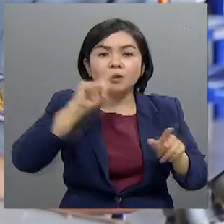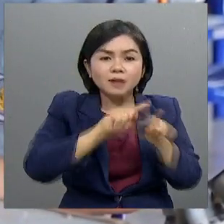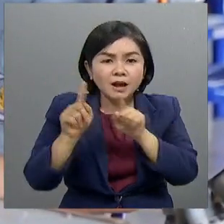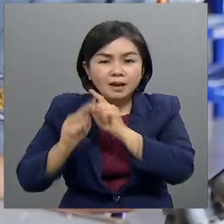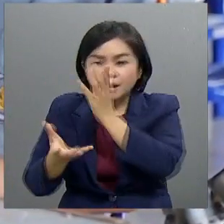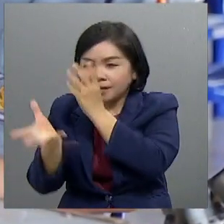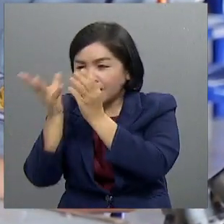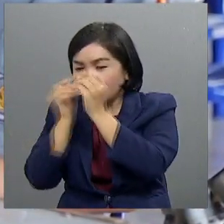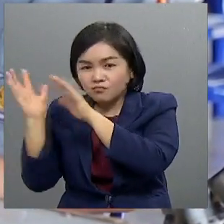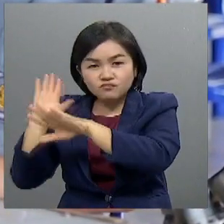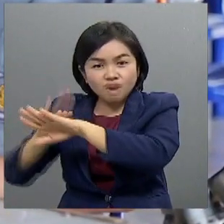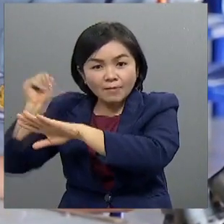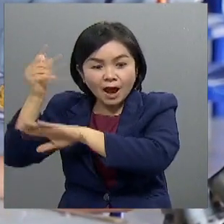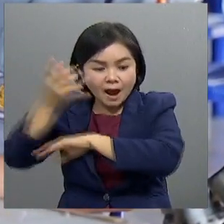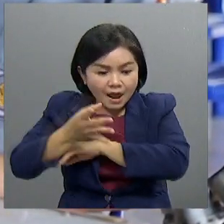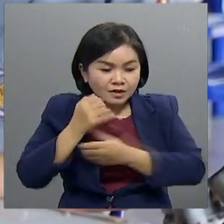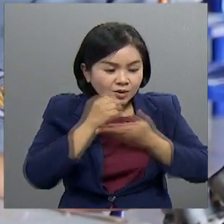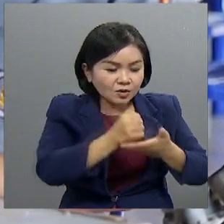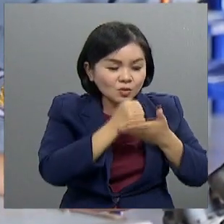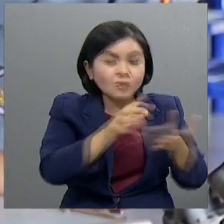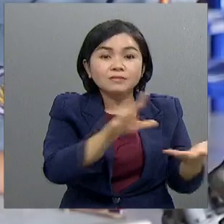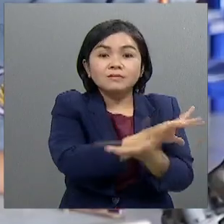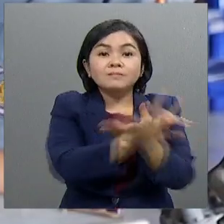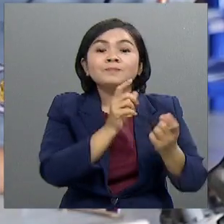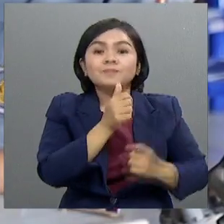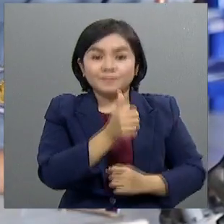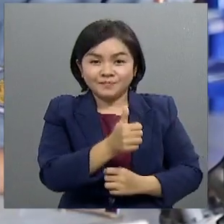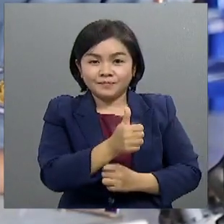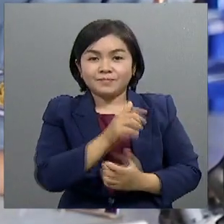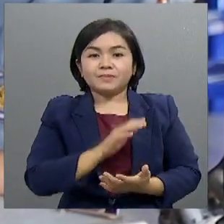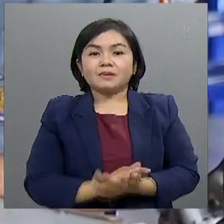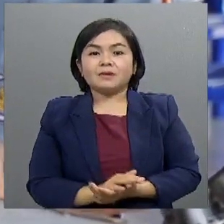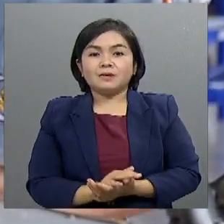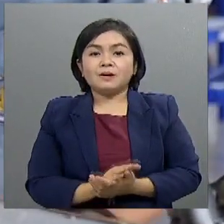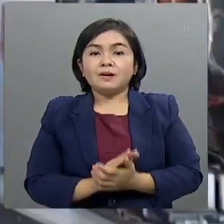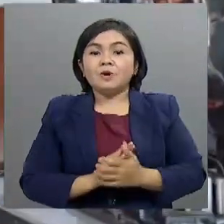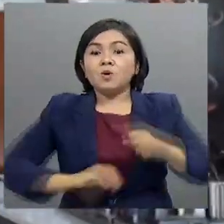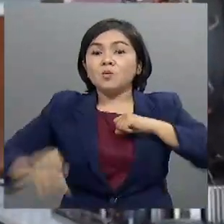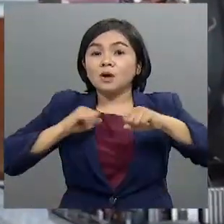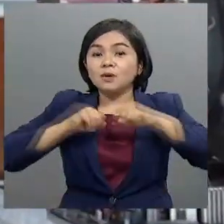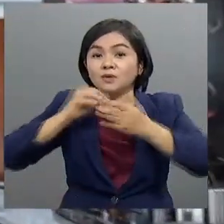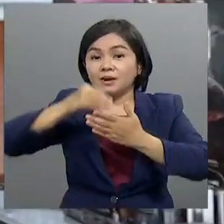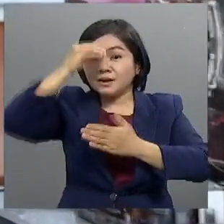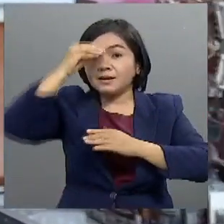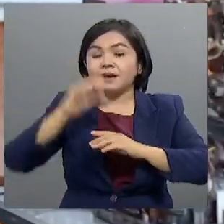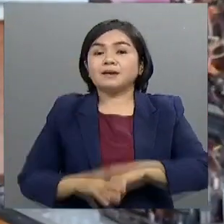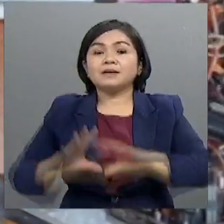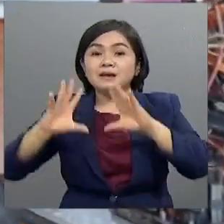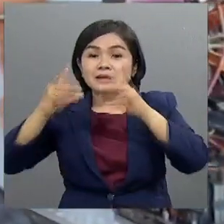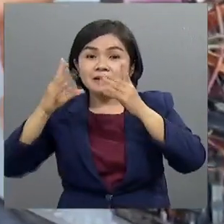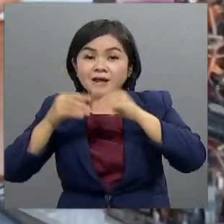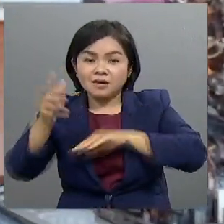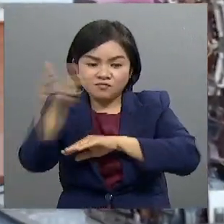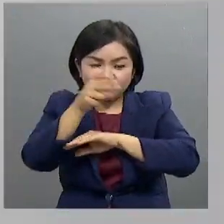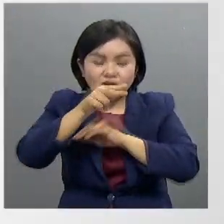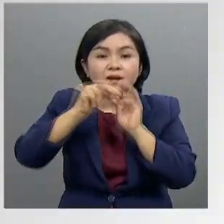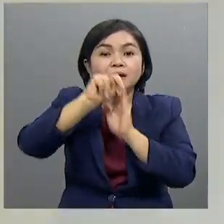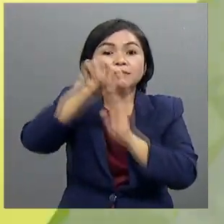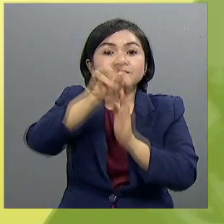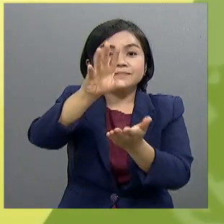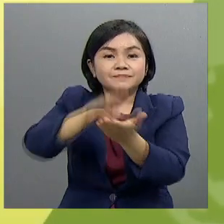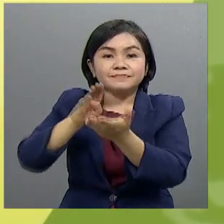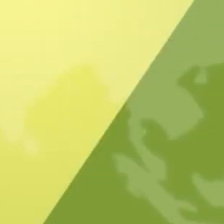ตัวเองมาช่วยเหลือสังคมต่อไปครับนักข่าวพลเมืองชมรมเด็กช่างภาพเทคนิคน่านรายงาน